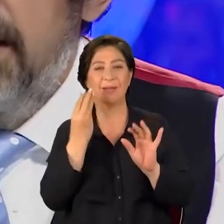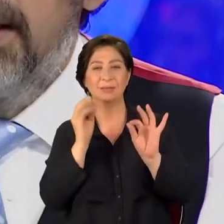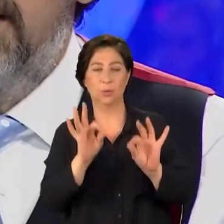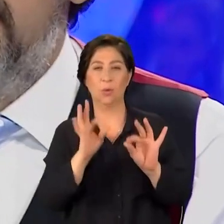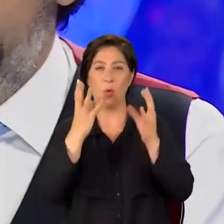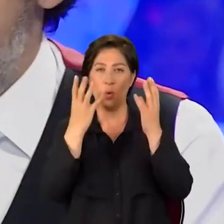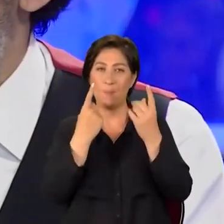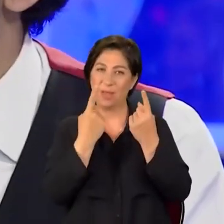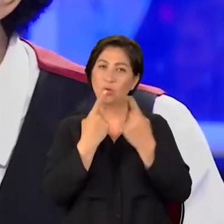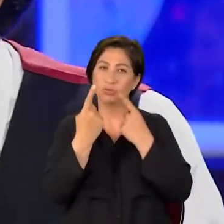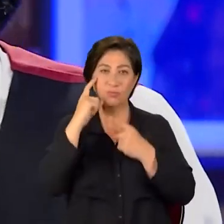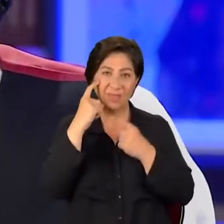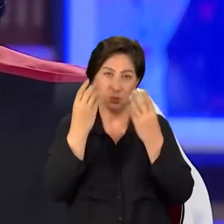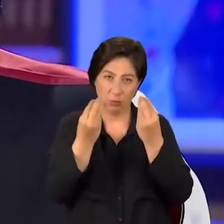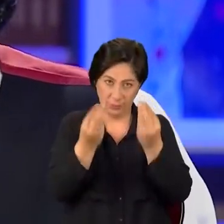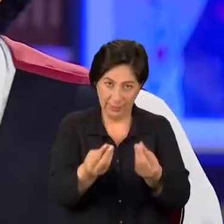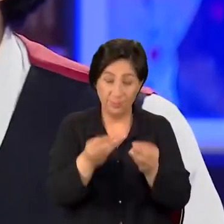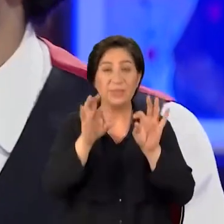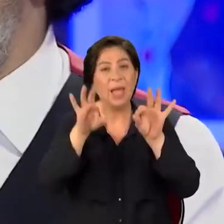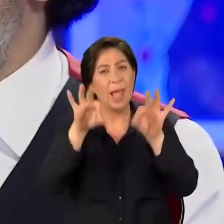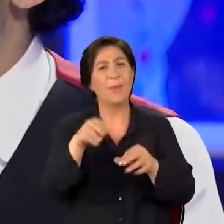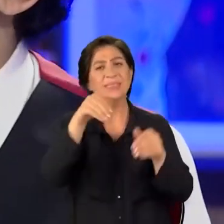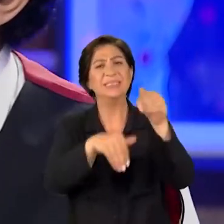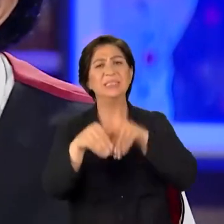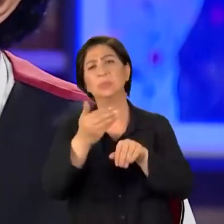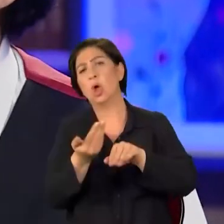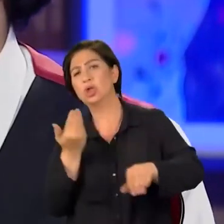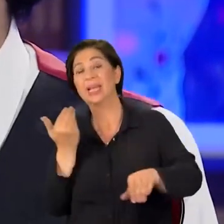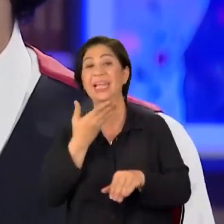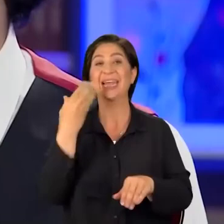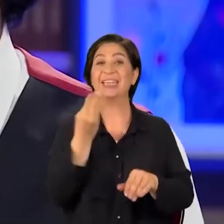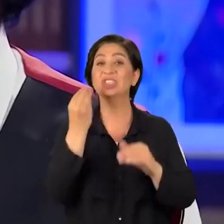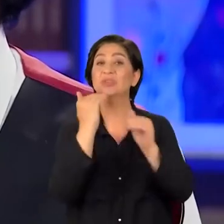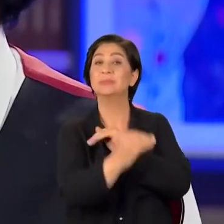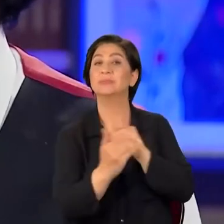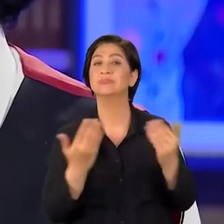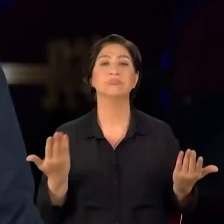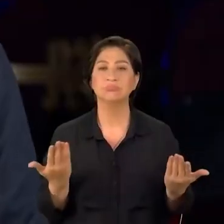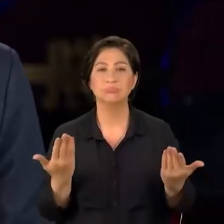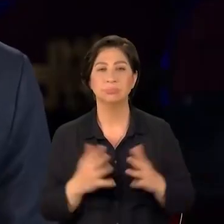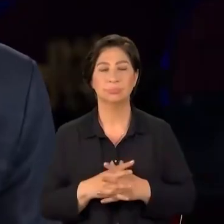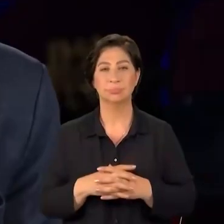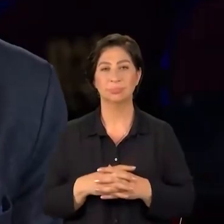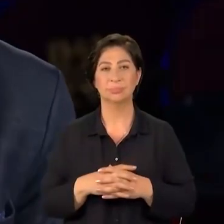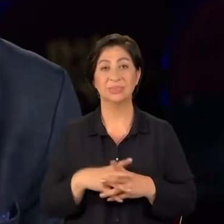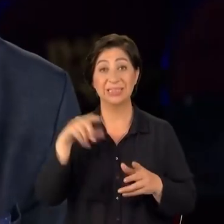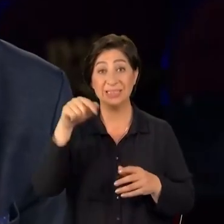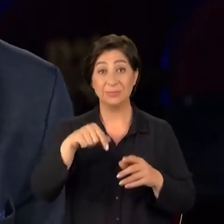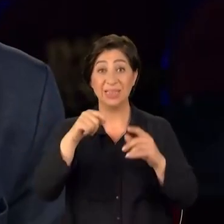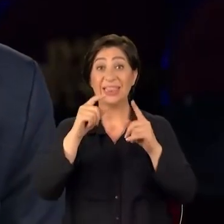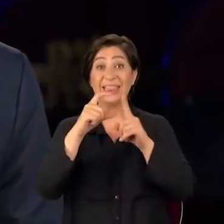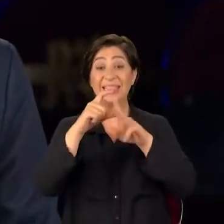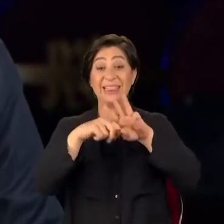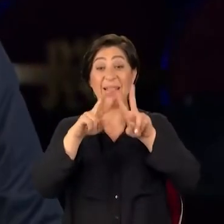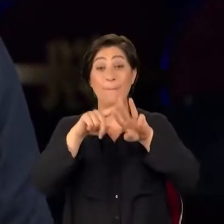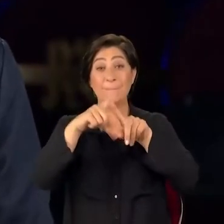olarak önerdim. Şimdi geldik hemen seçimin öncesinde genç seçmenin durumu. Vallahi şimdi önce Demet Hoca'nın